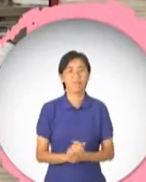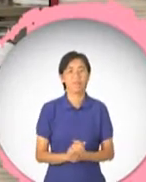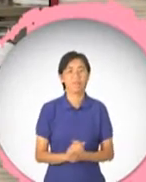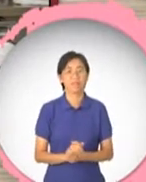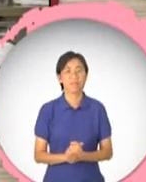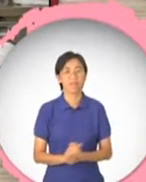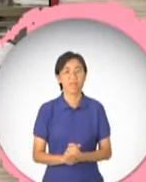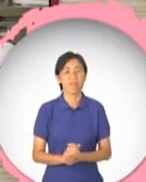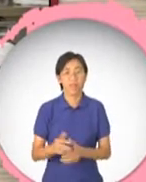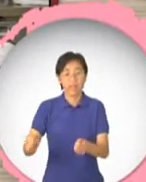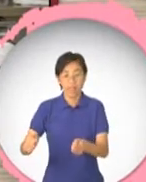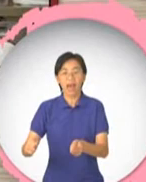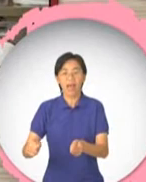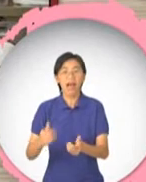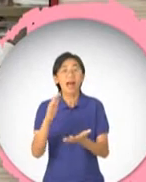น้ำมัน